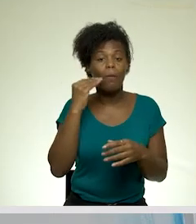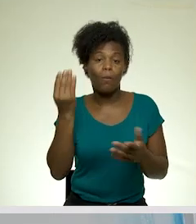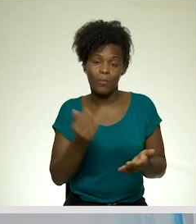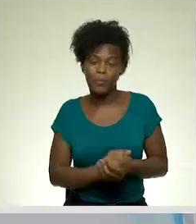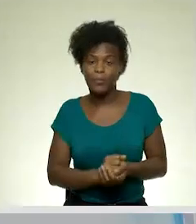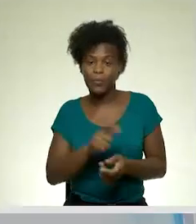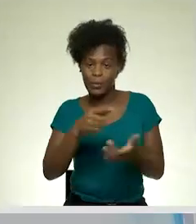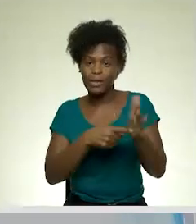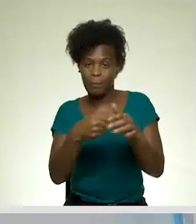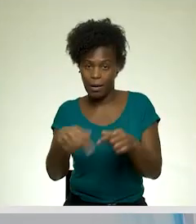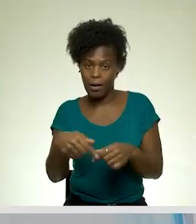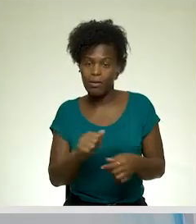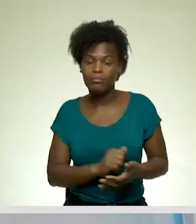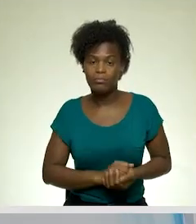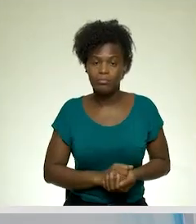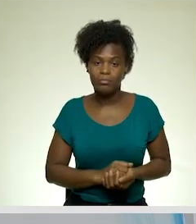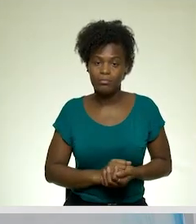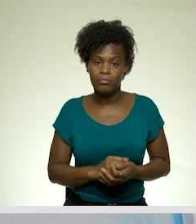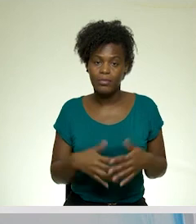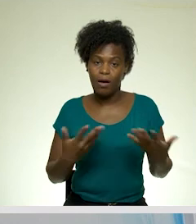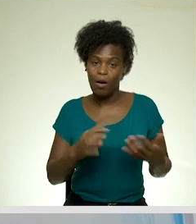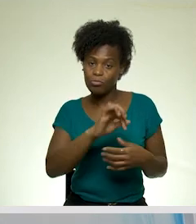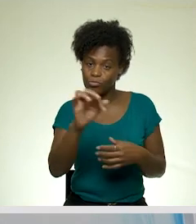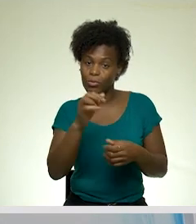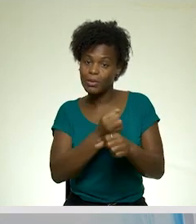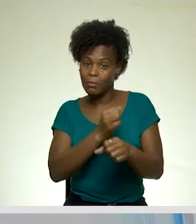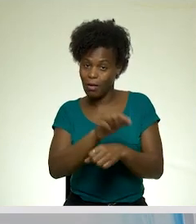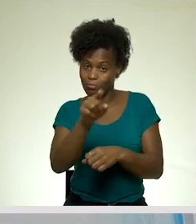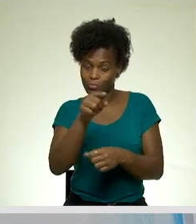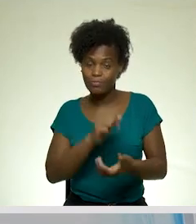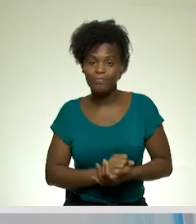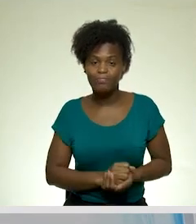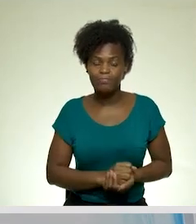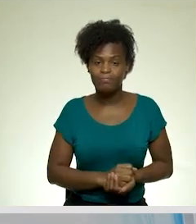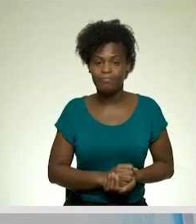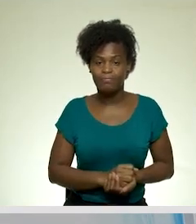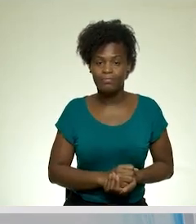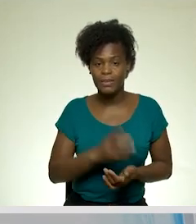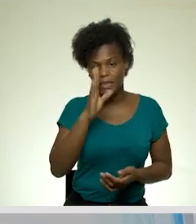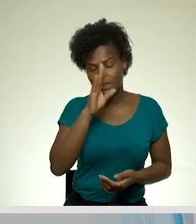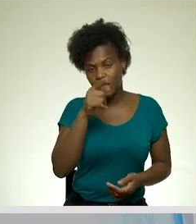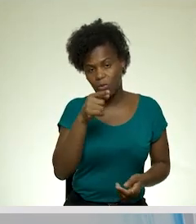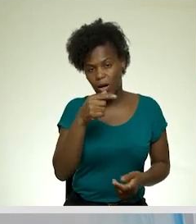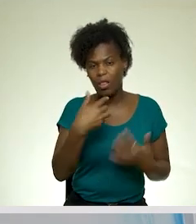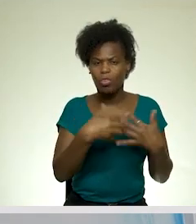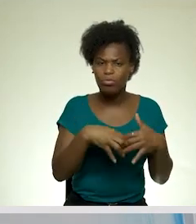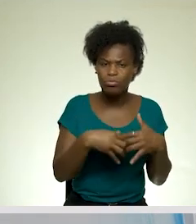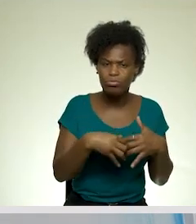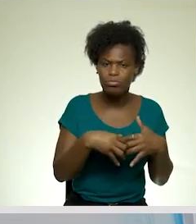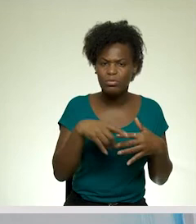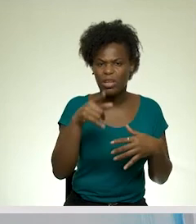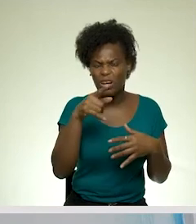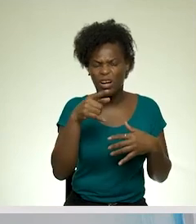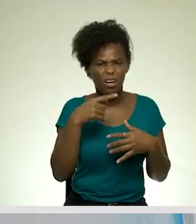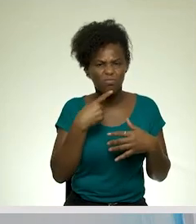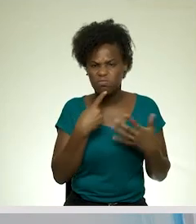as les exemples. Maintenant, à toi de travailler. Si tu as des doutes,